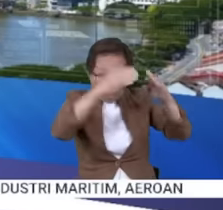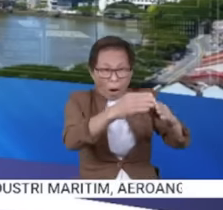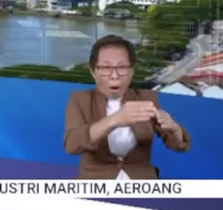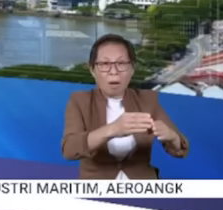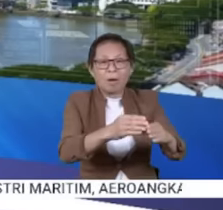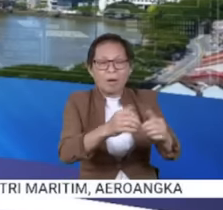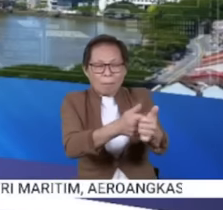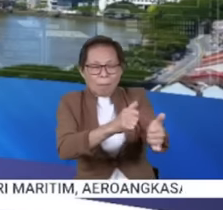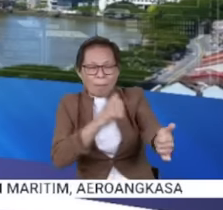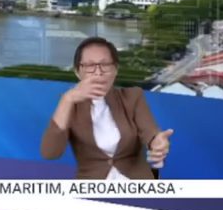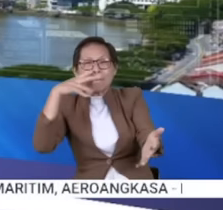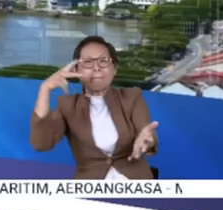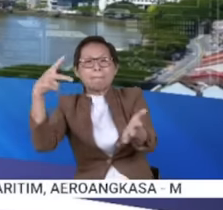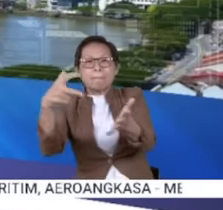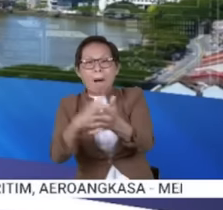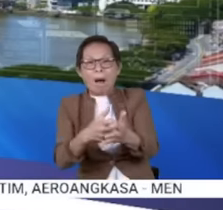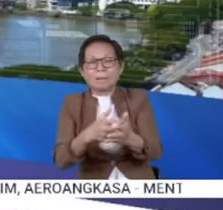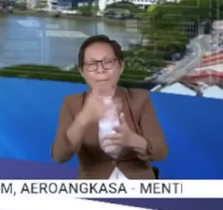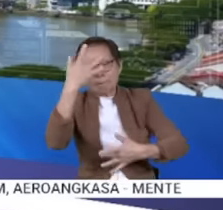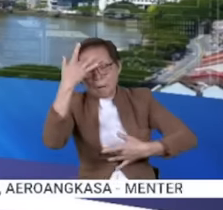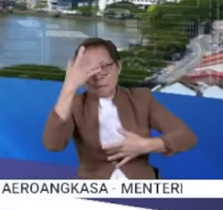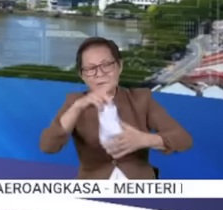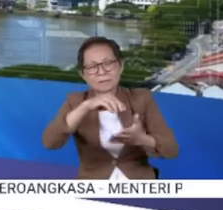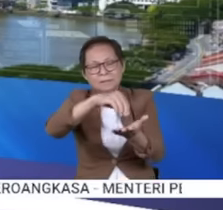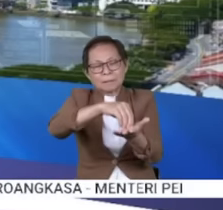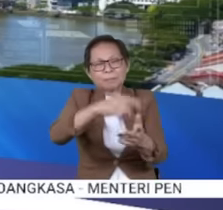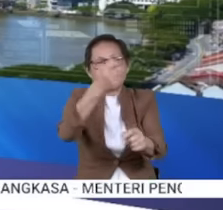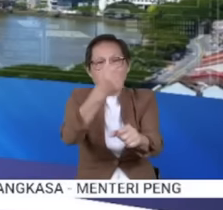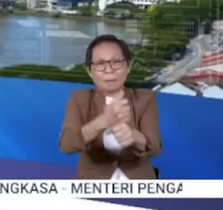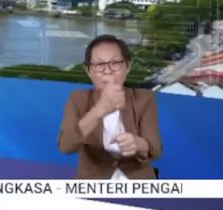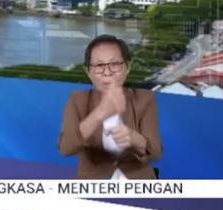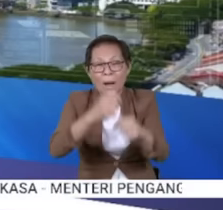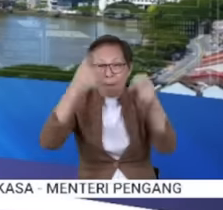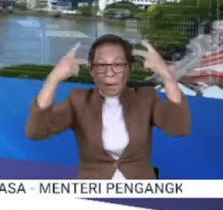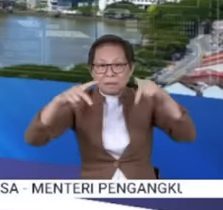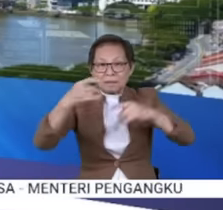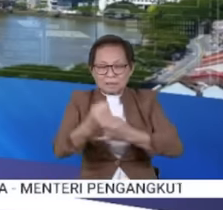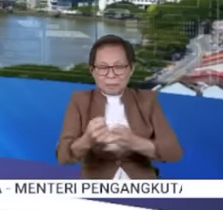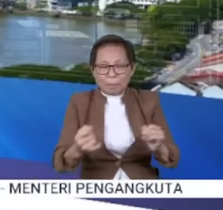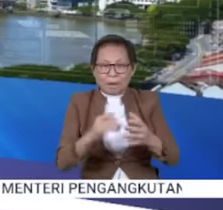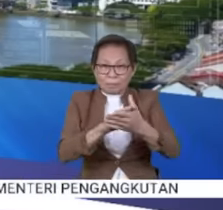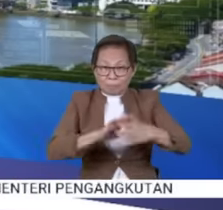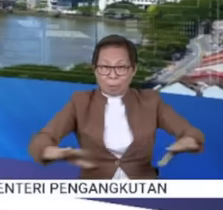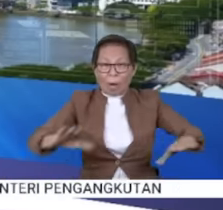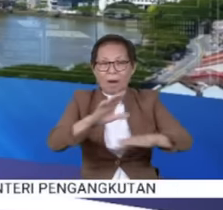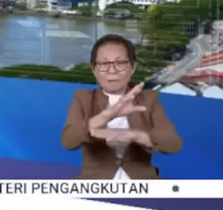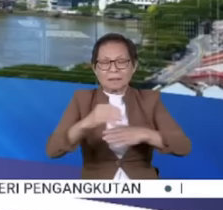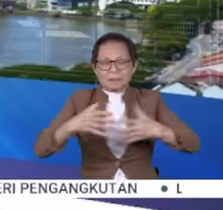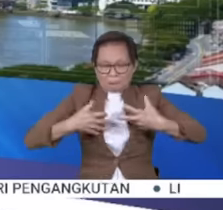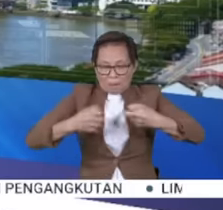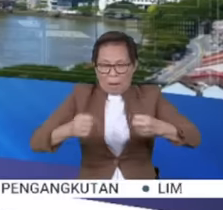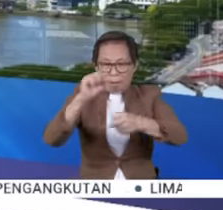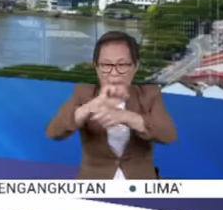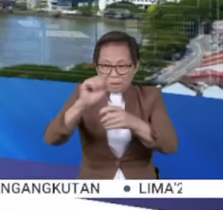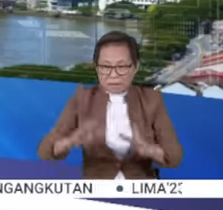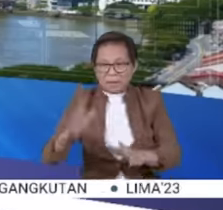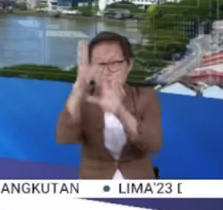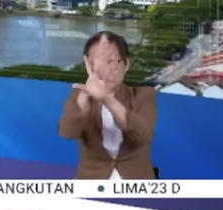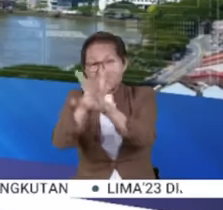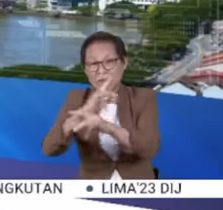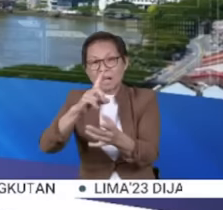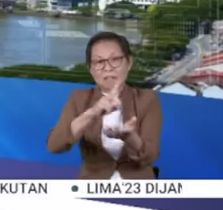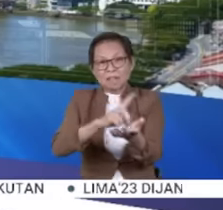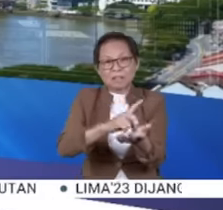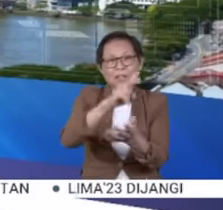aspek pencegahan kemalangan dan penyakit di tempat kerja menurut pengarah jabatan keselamatan dan kesehatan pekerjaan serawa